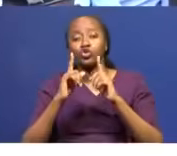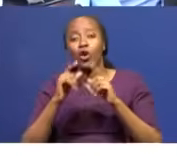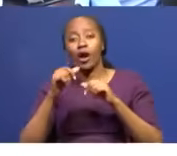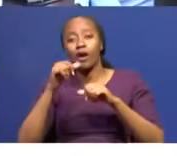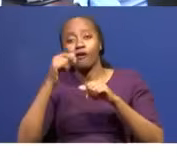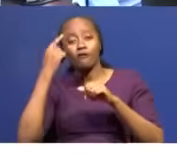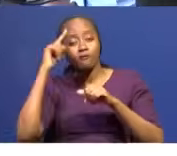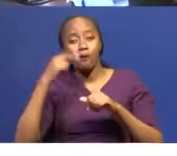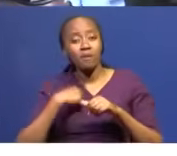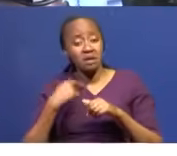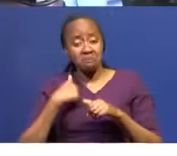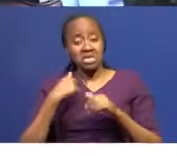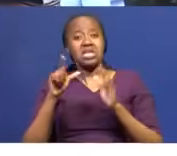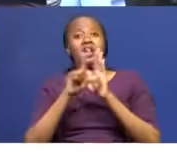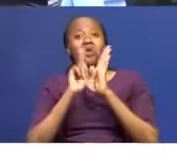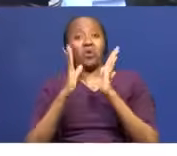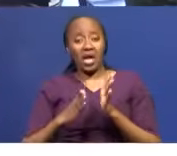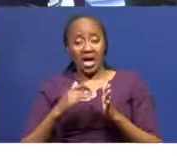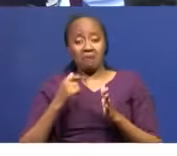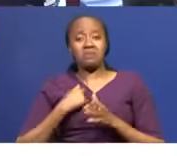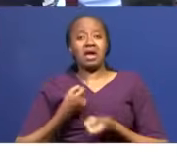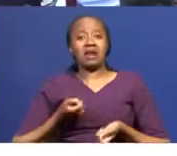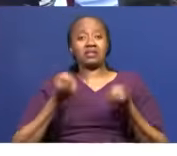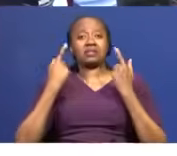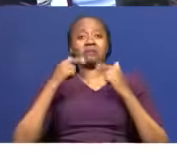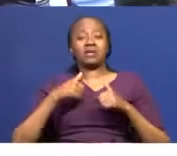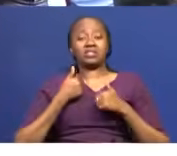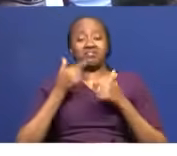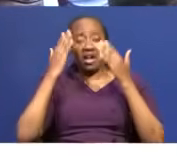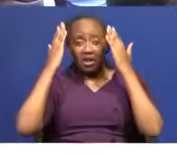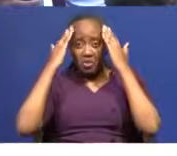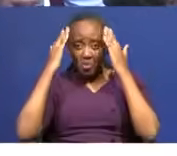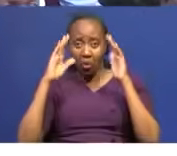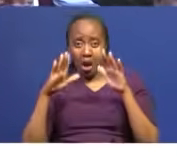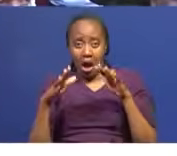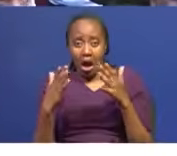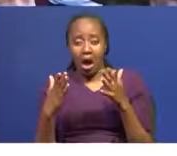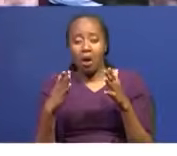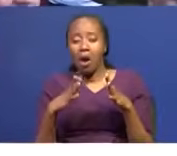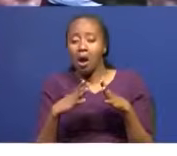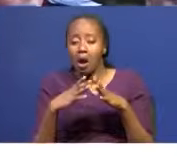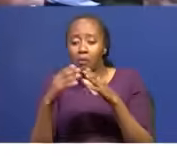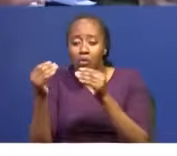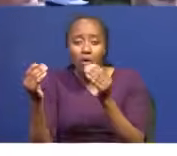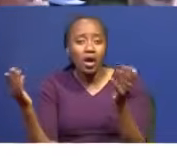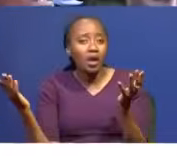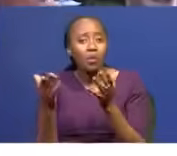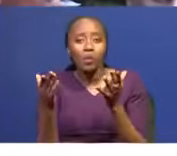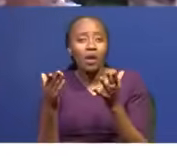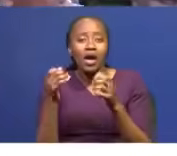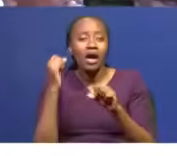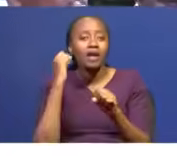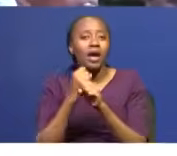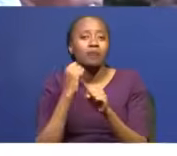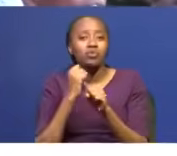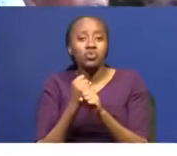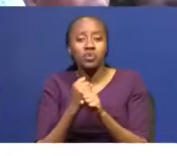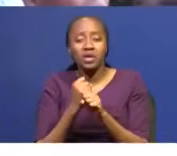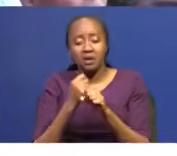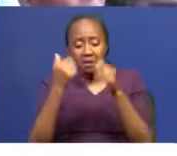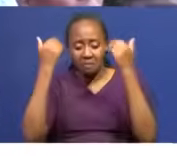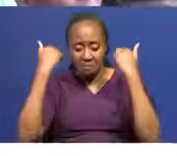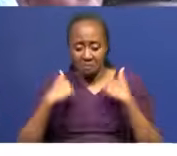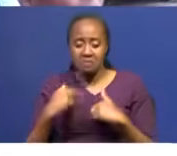ni wakili na jielewa na ninajua pale niko na pale ninaenda na nitajua maneno ya